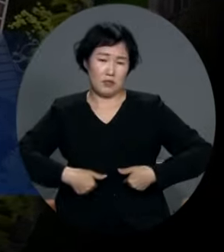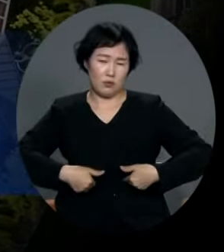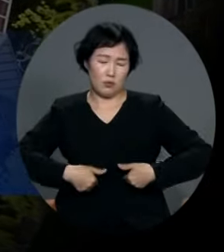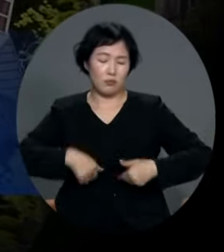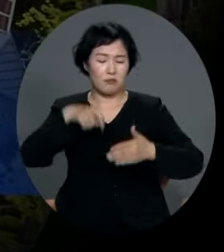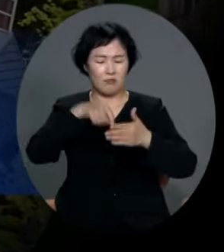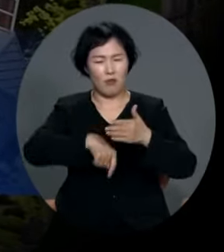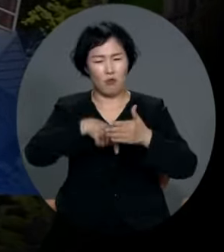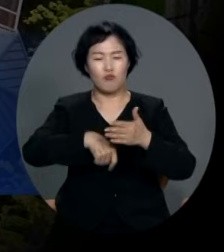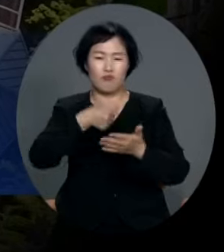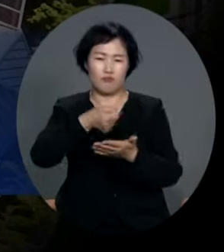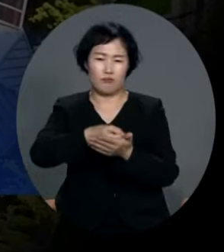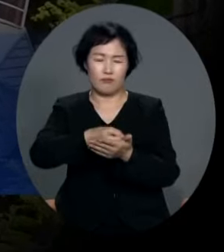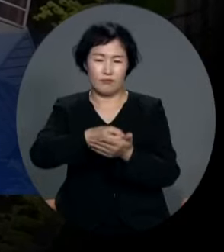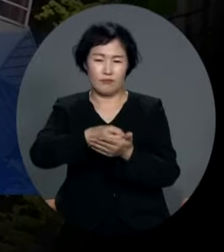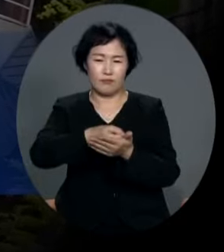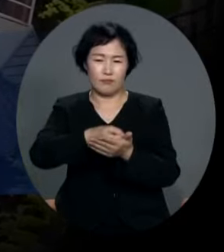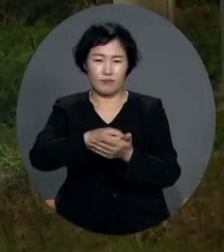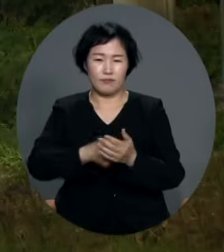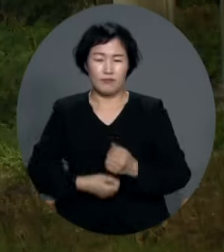내부적으로 결론을 내려서